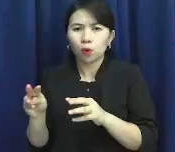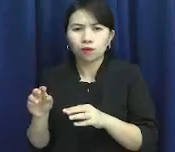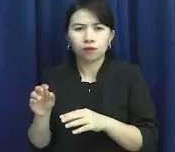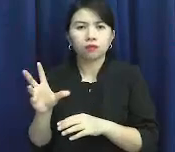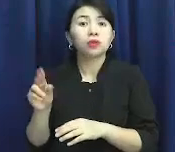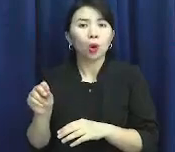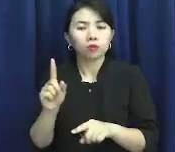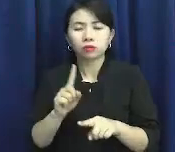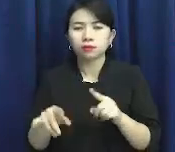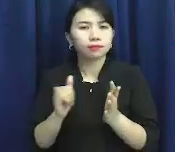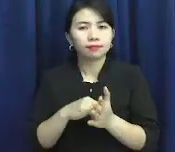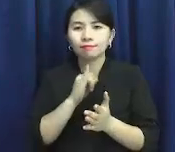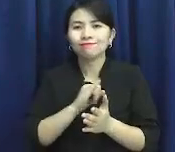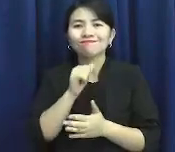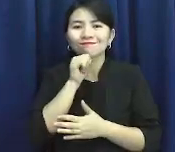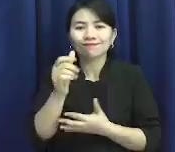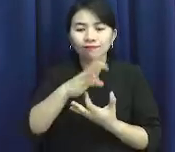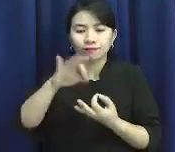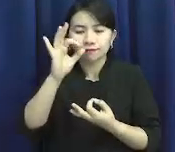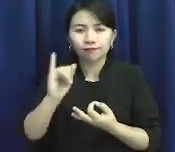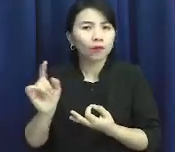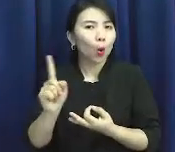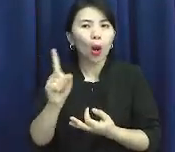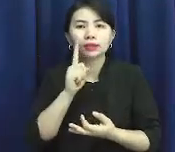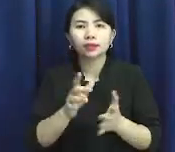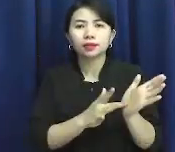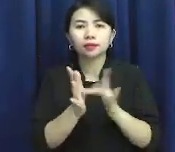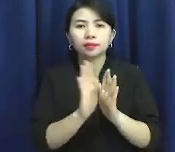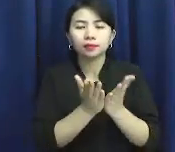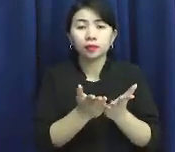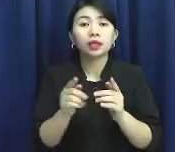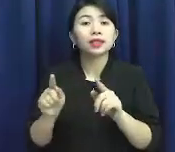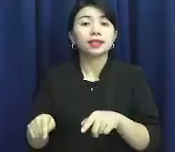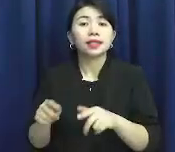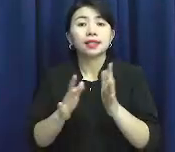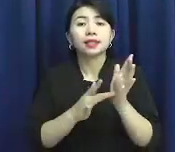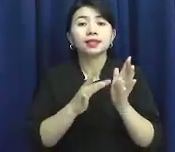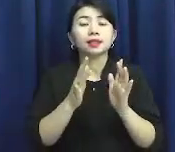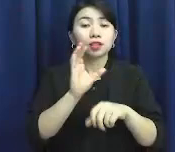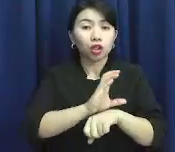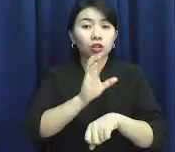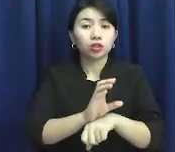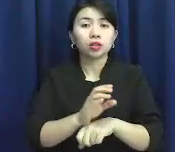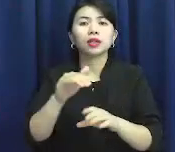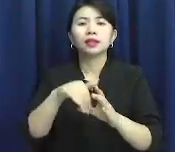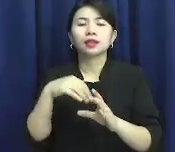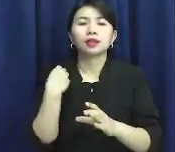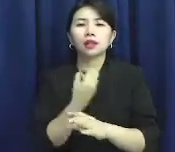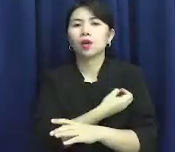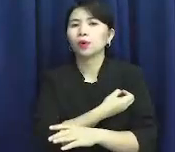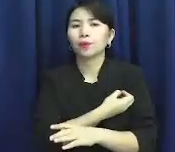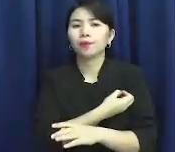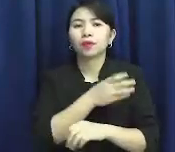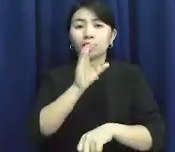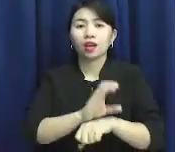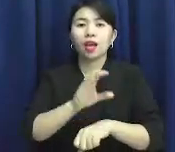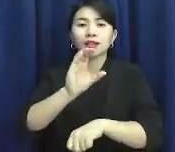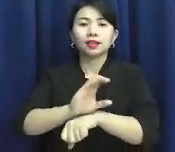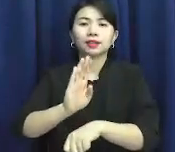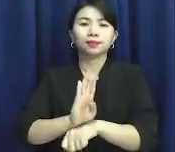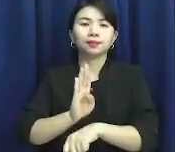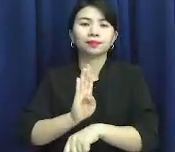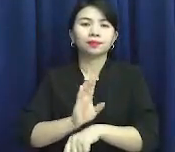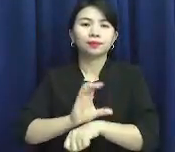ang spirituality na tinutukoy dito. Sa ating pong simbahan, sa ating pong ugat na CBBC-CSI,